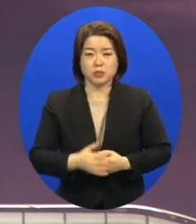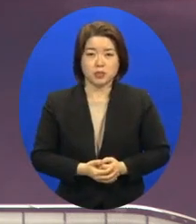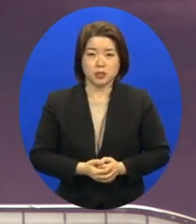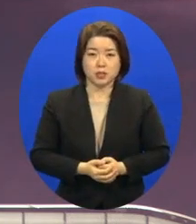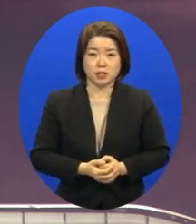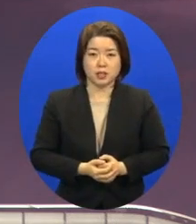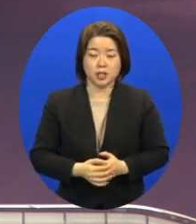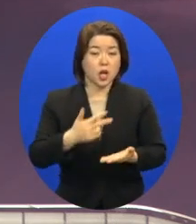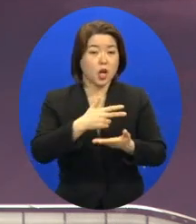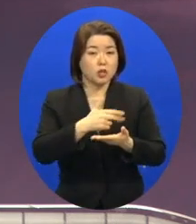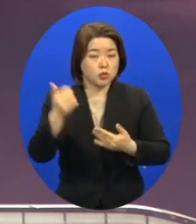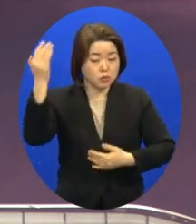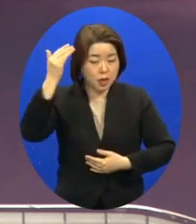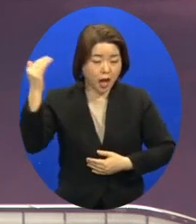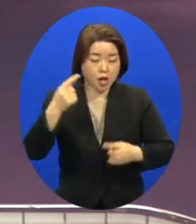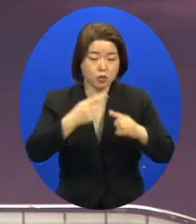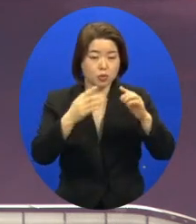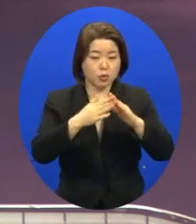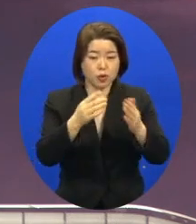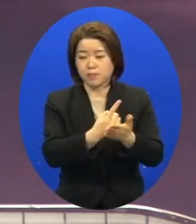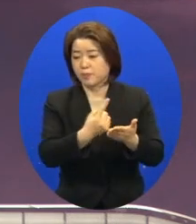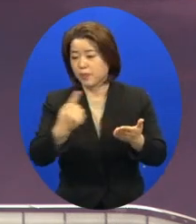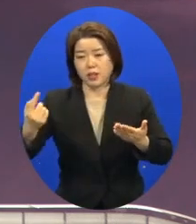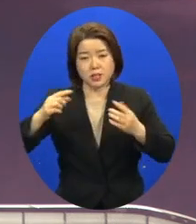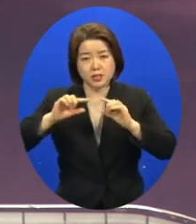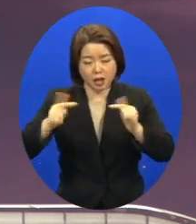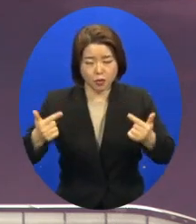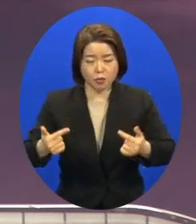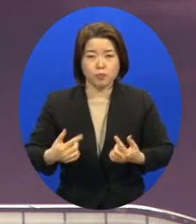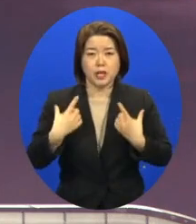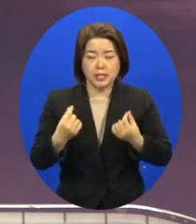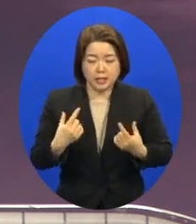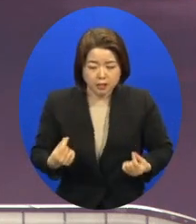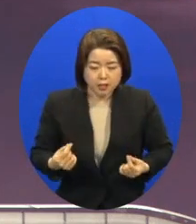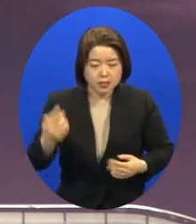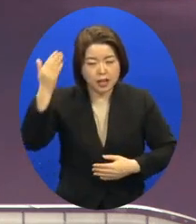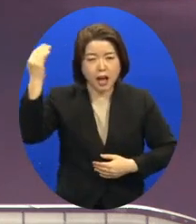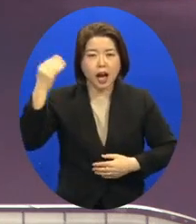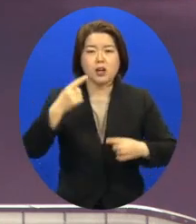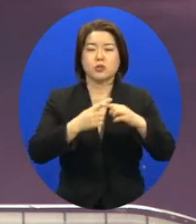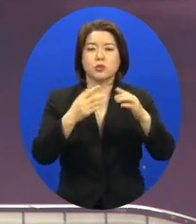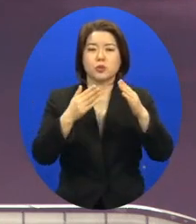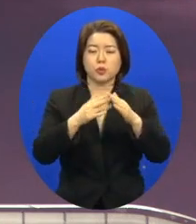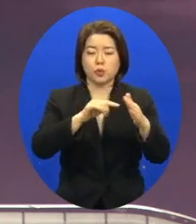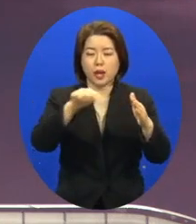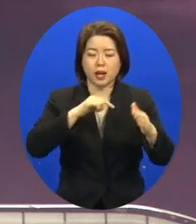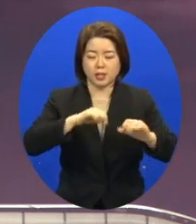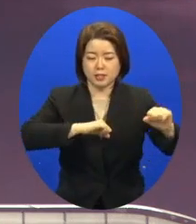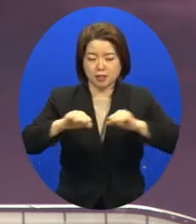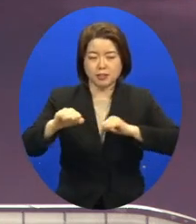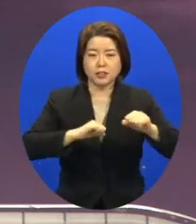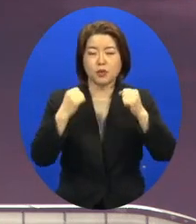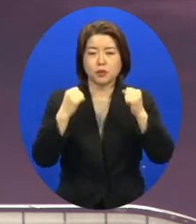한국 교회를 떠나지 않으시고 여전히 한국 교회 안에 역사하고 계시다는 확실한 증거 아닙니까?